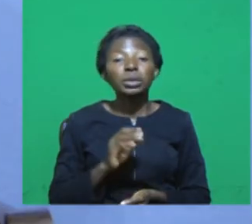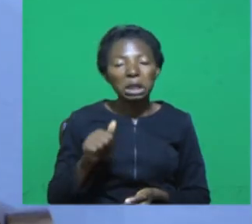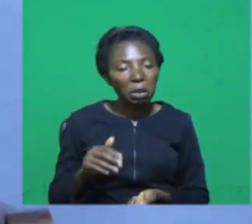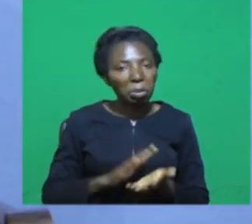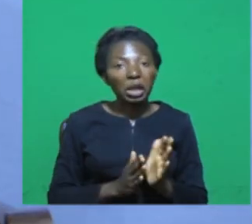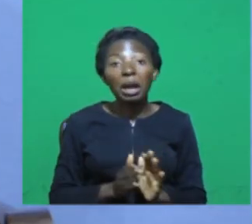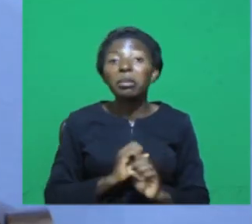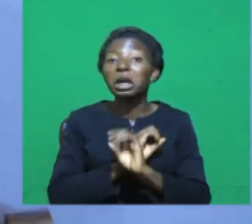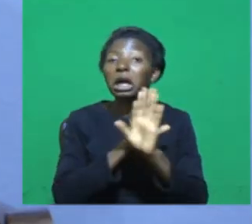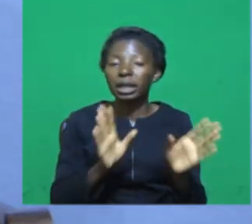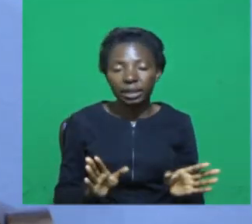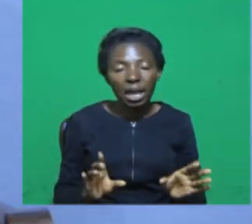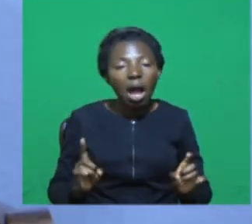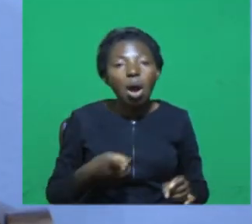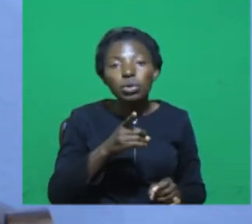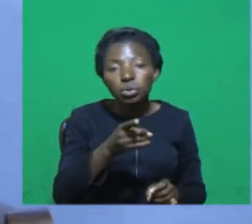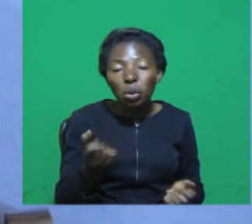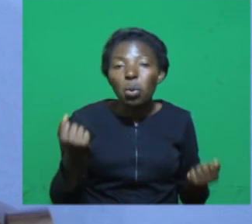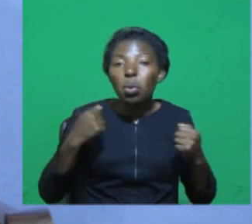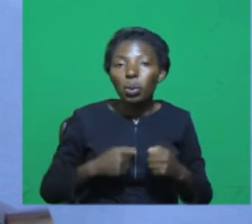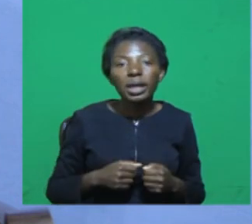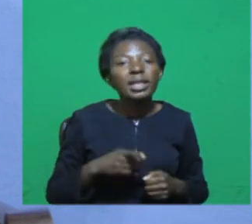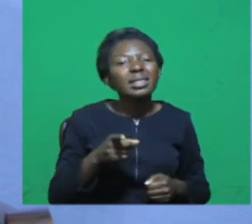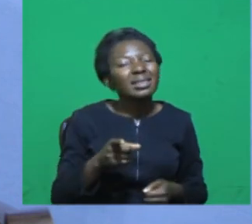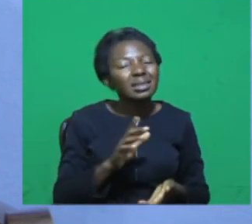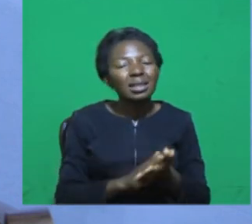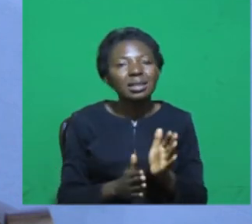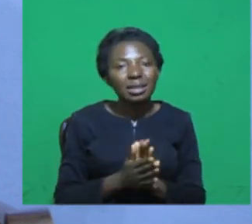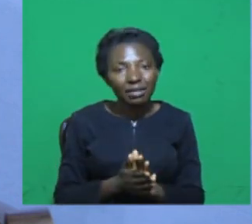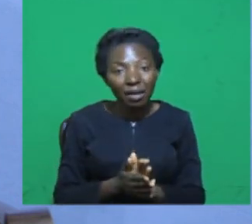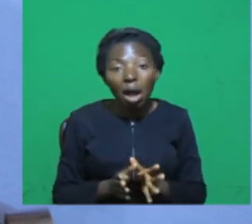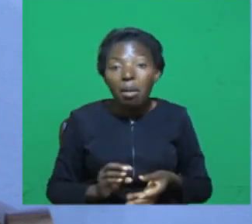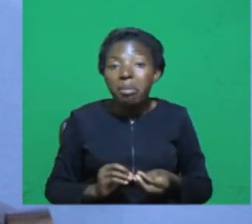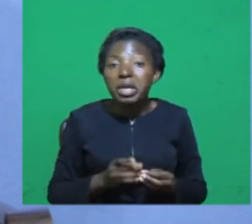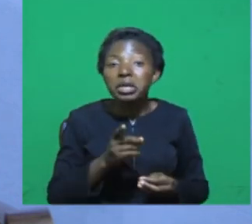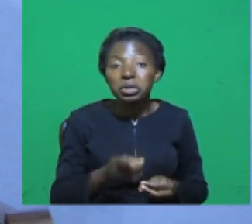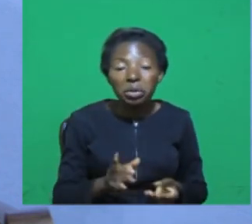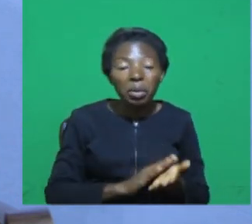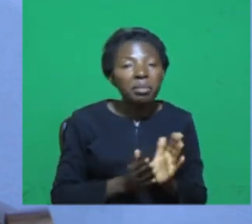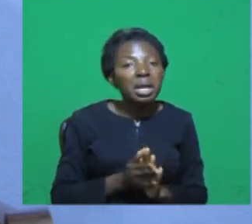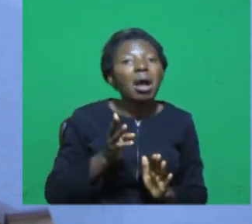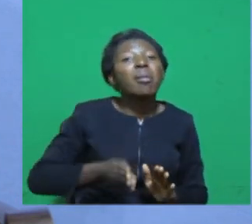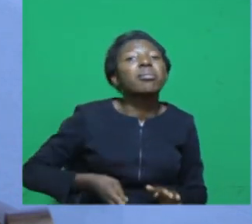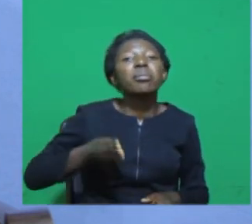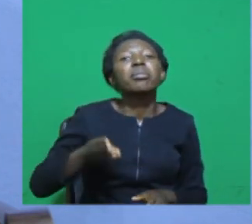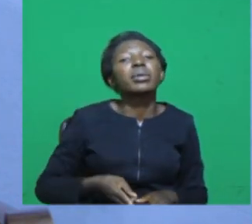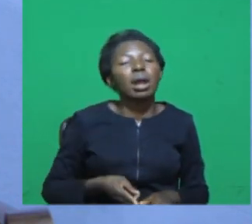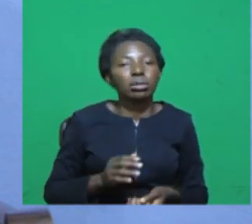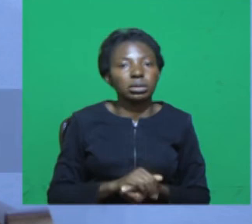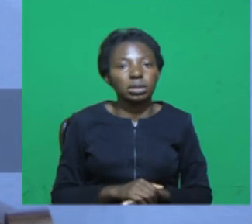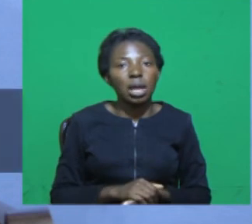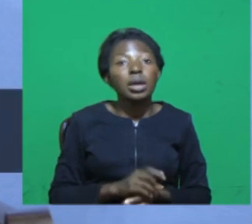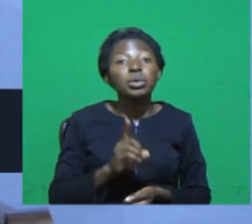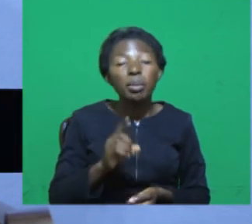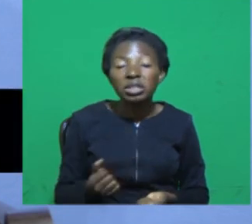kunyatsojeka vateereri kuti kapfekero kako akafanire kukukuza kuti uende pakuzvida. Very good.